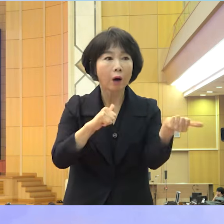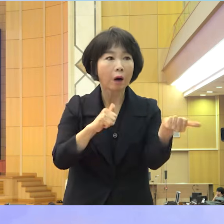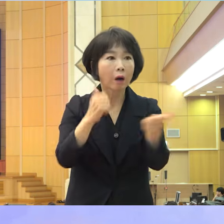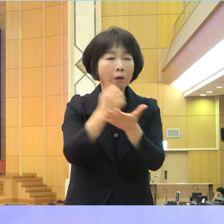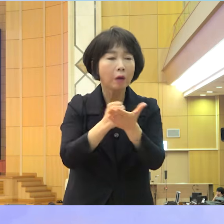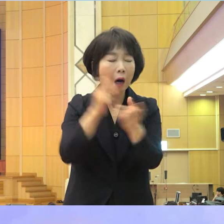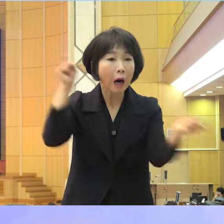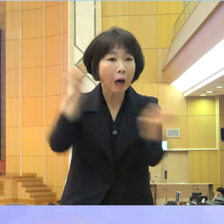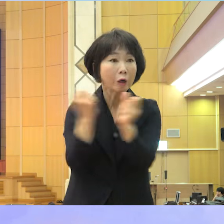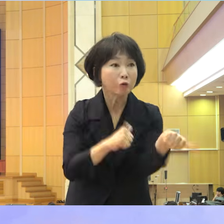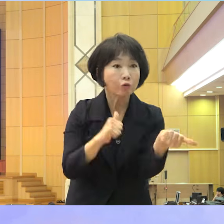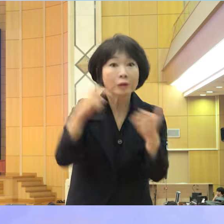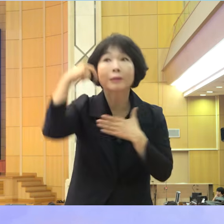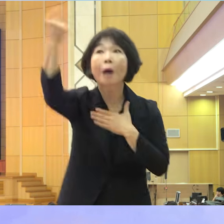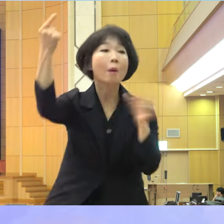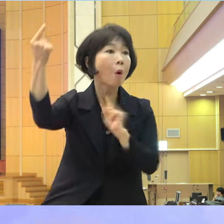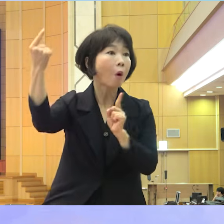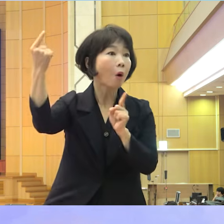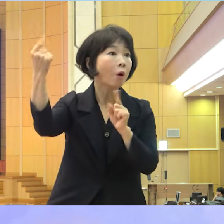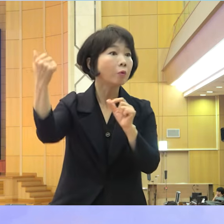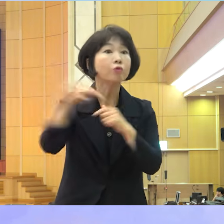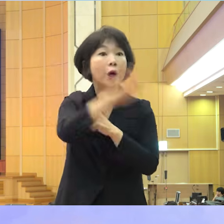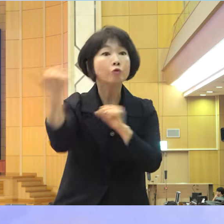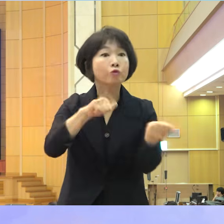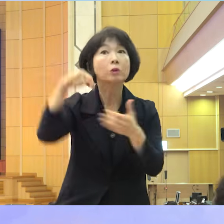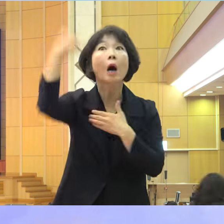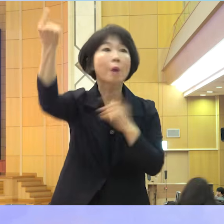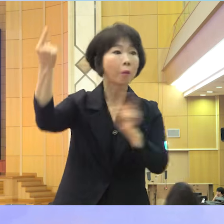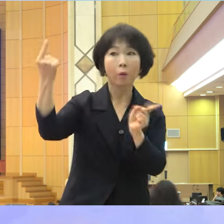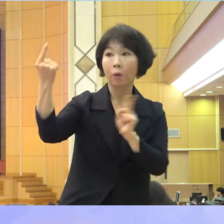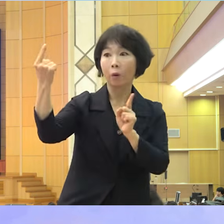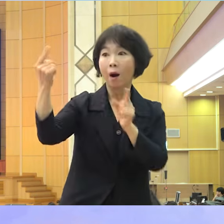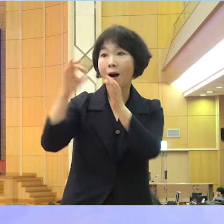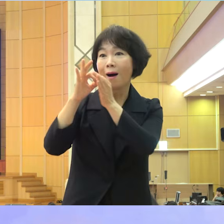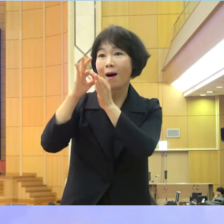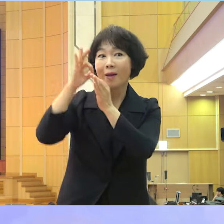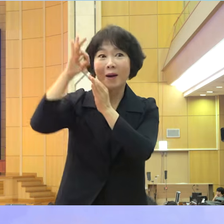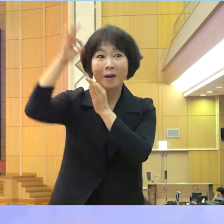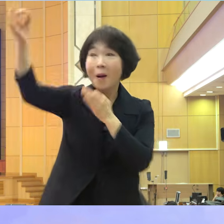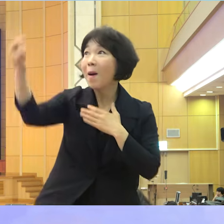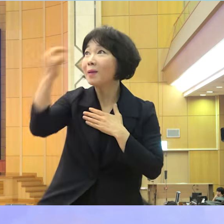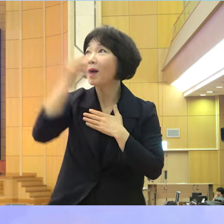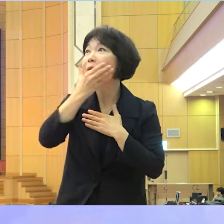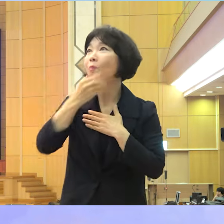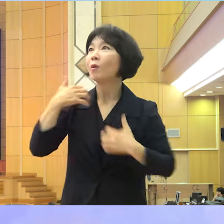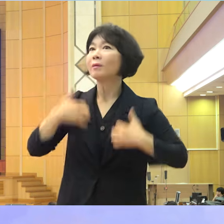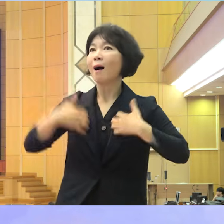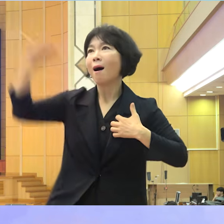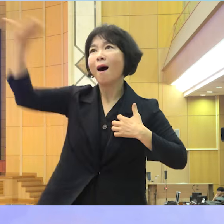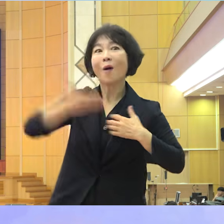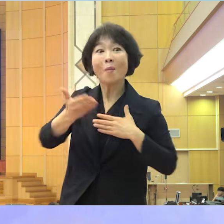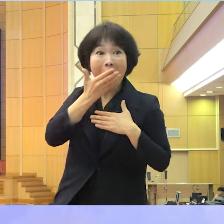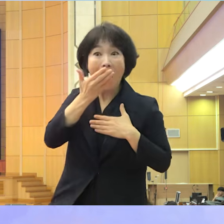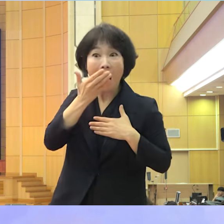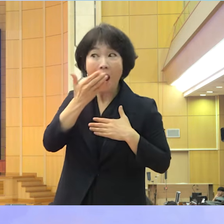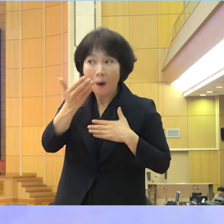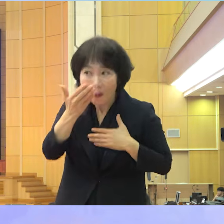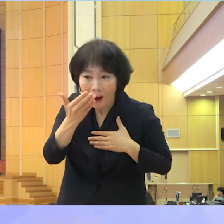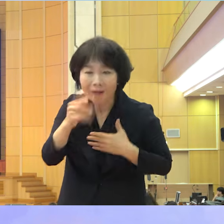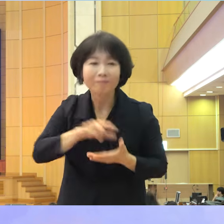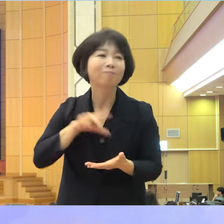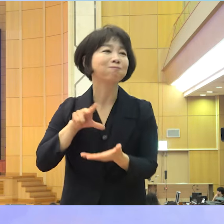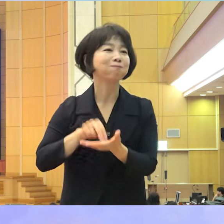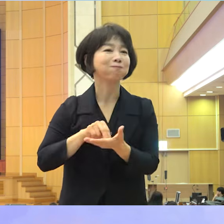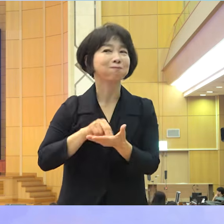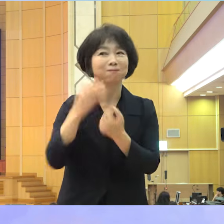생을 마친 후에, 죽은 후에 영생 복락이 있고, 이런